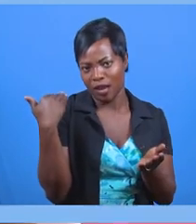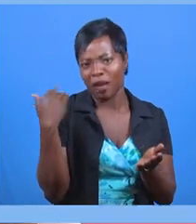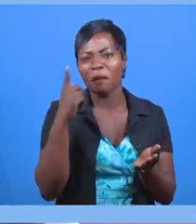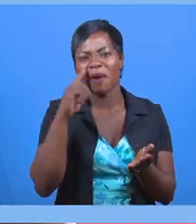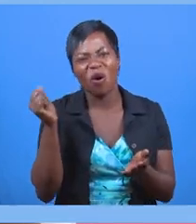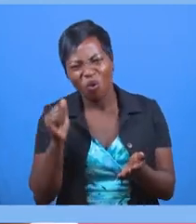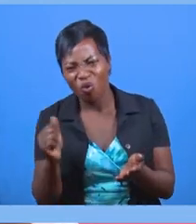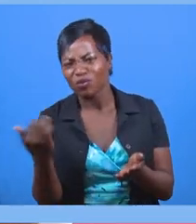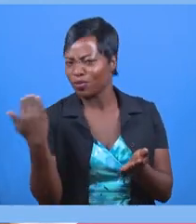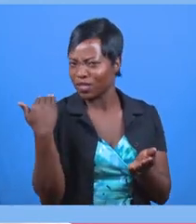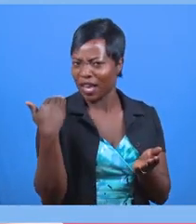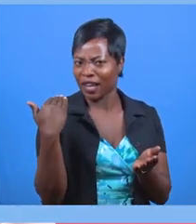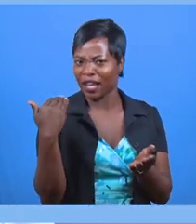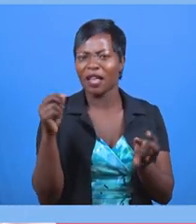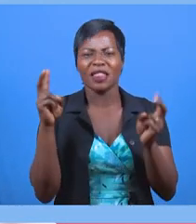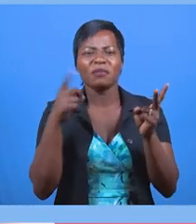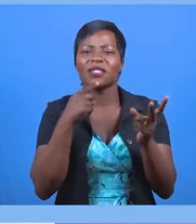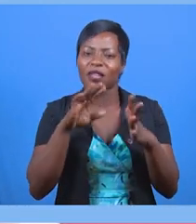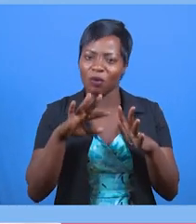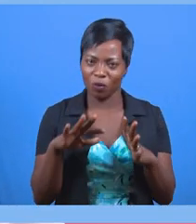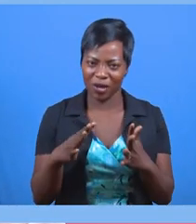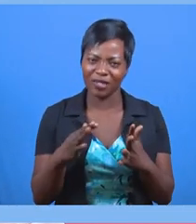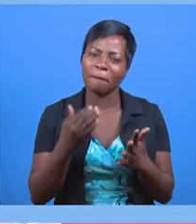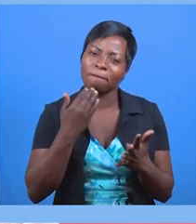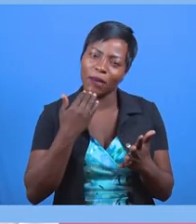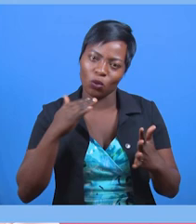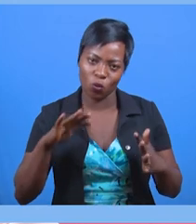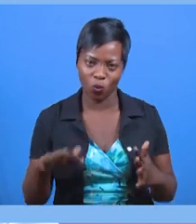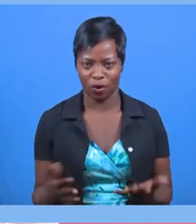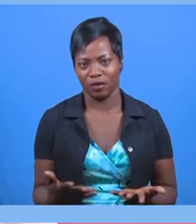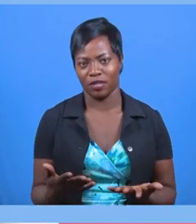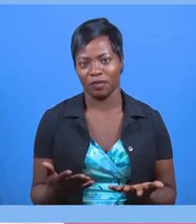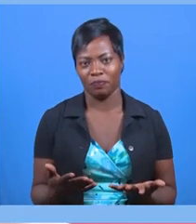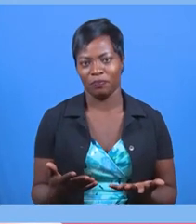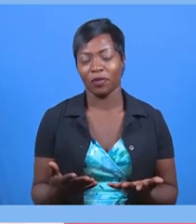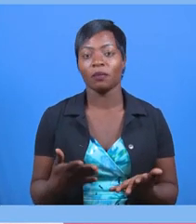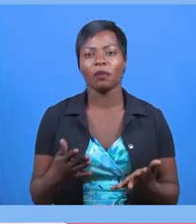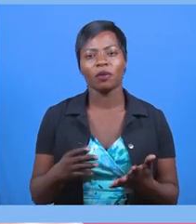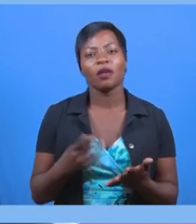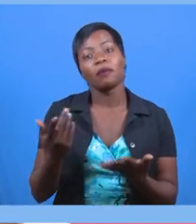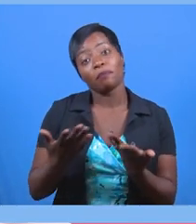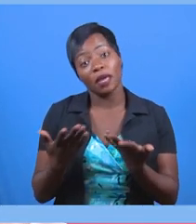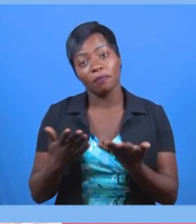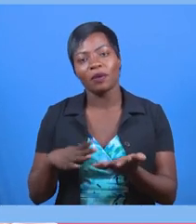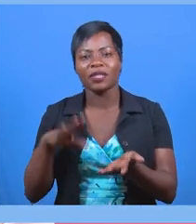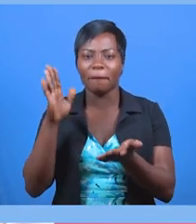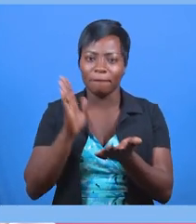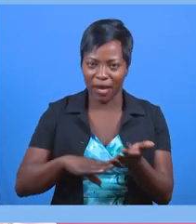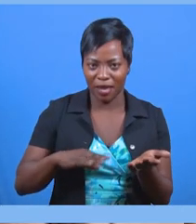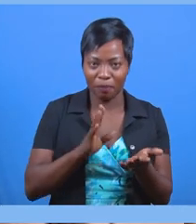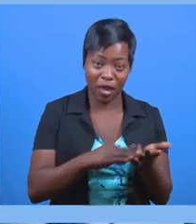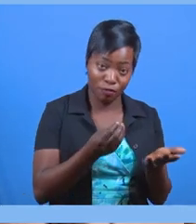Matateguru edu paaitaura tsumwe zvii zvavaitarisa. Vaiti pavaitenga, vaitenga